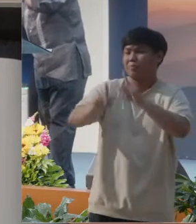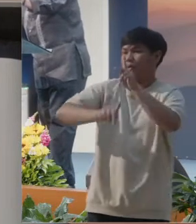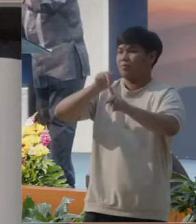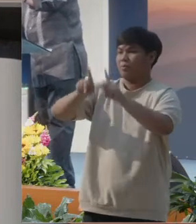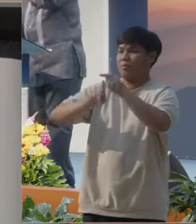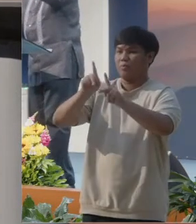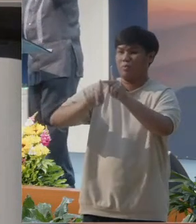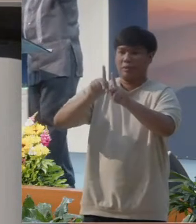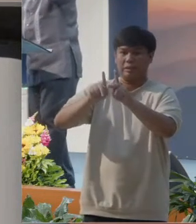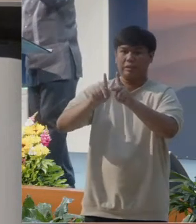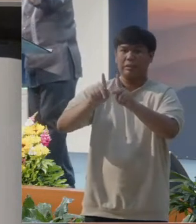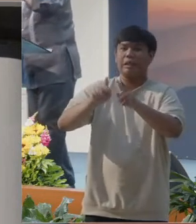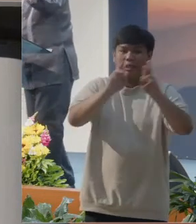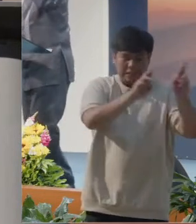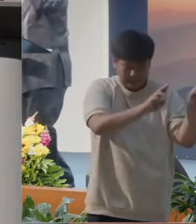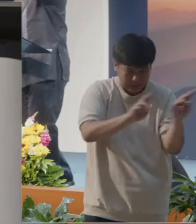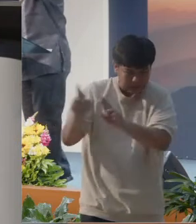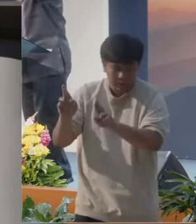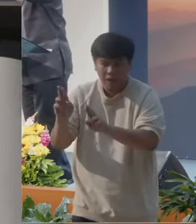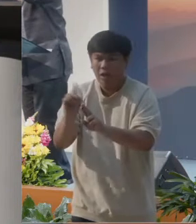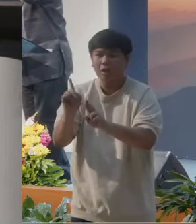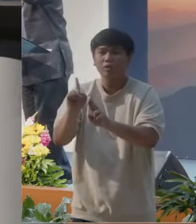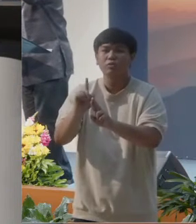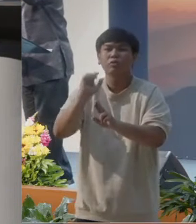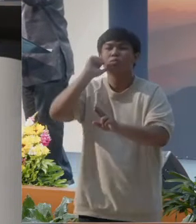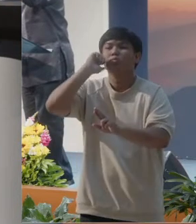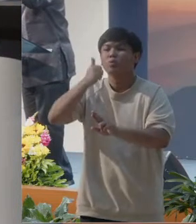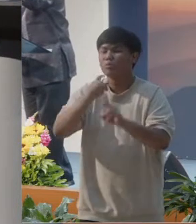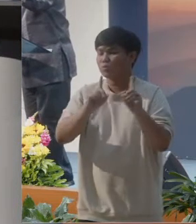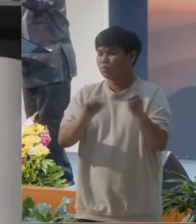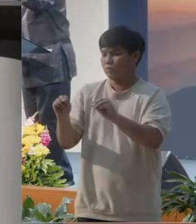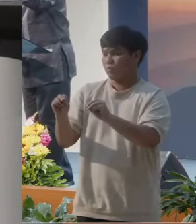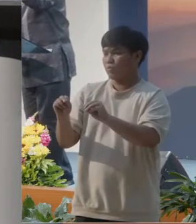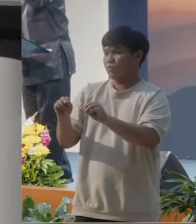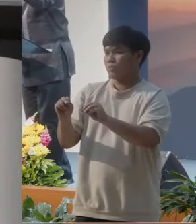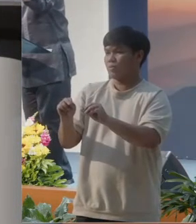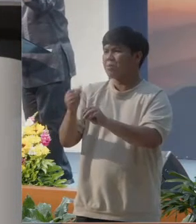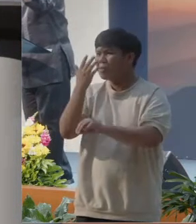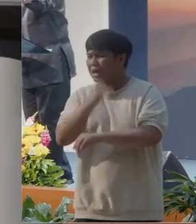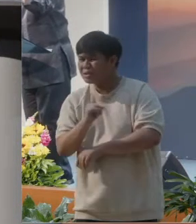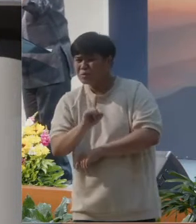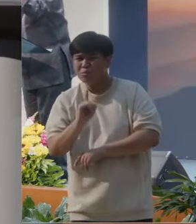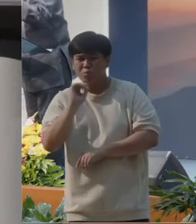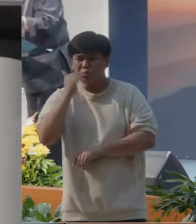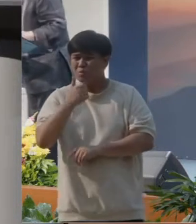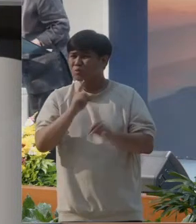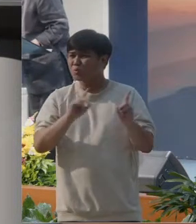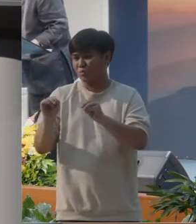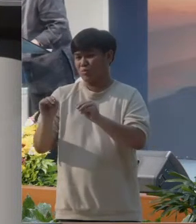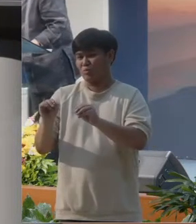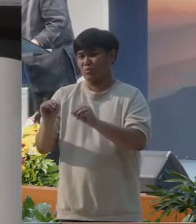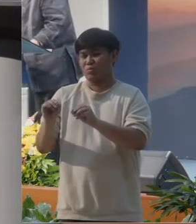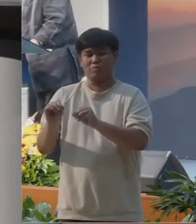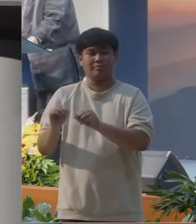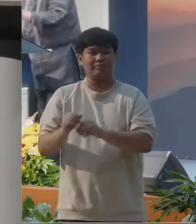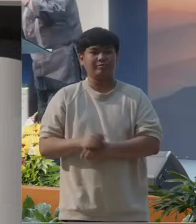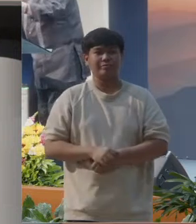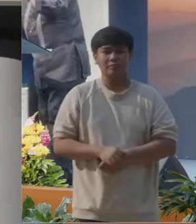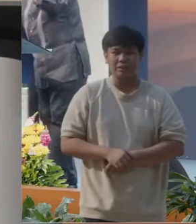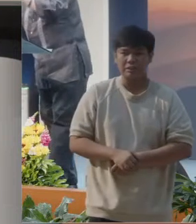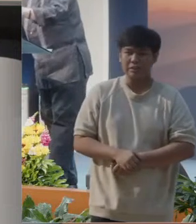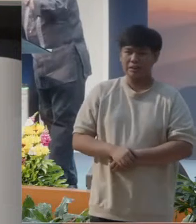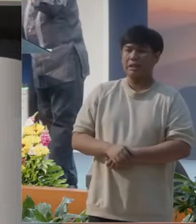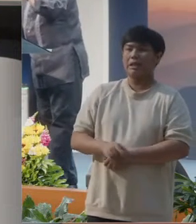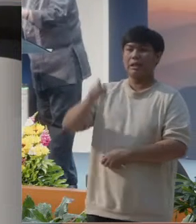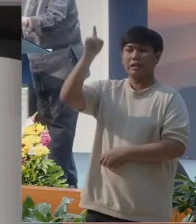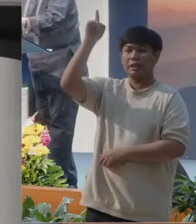ang inyong bawat sarili at paghandaan ninyo ang gagawin natin bukas. Bakit ano yung gagawin nila bukas? Ito po, sabing ganoon, ito